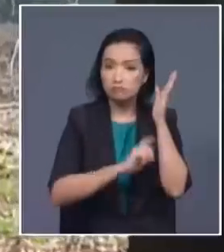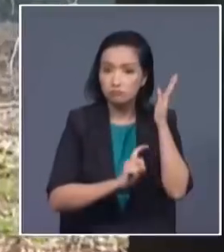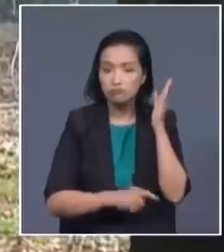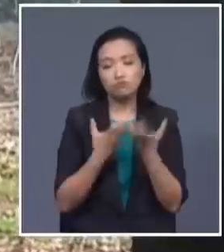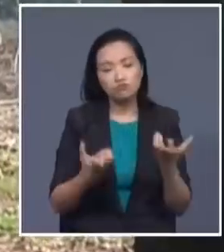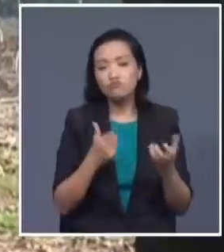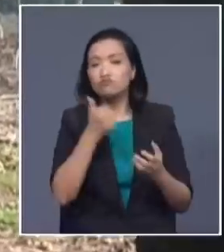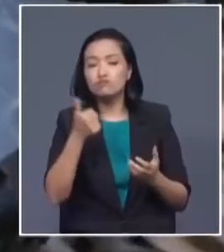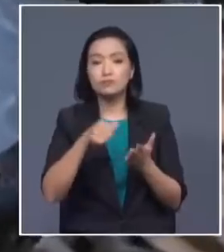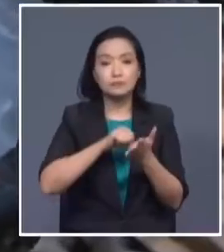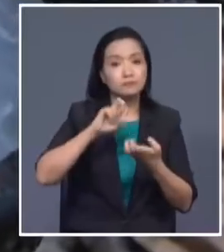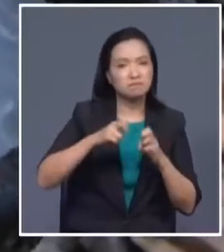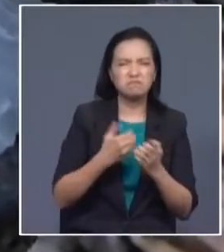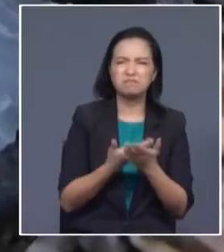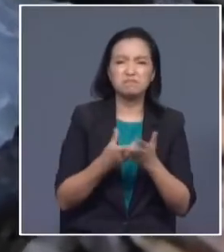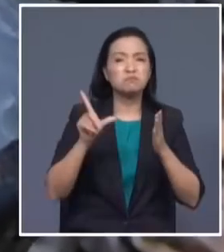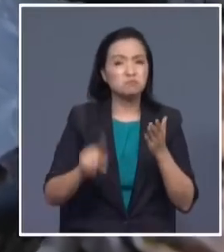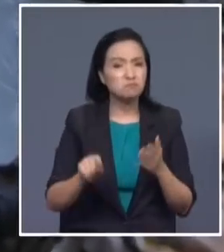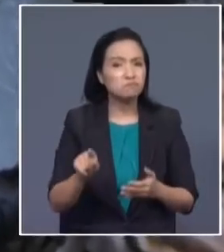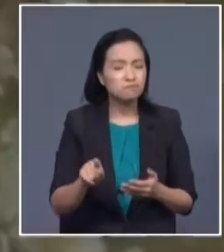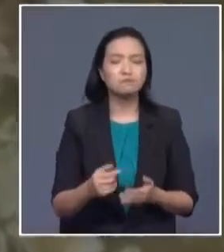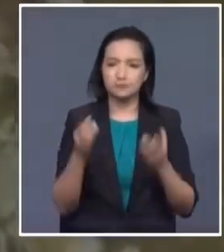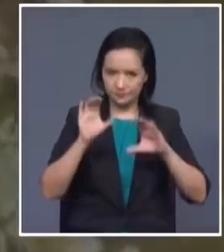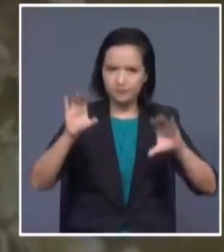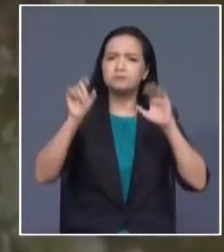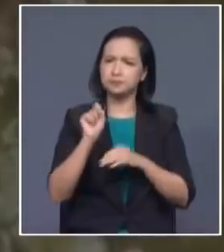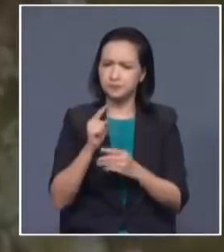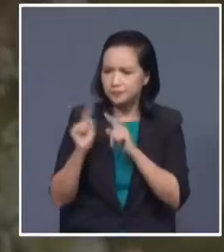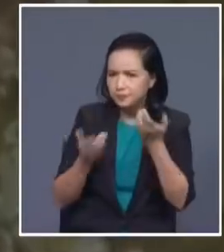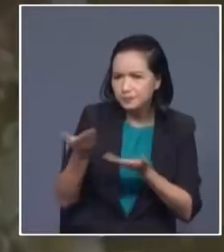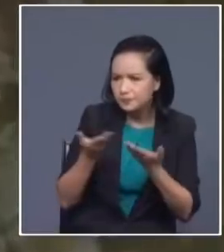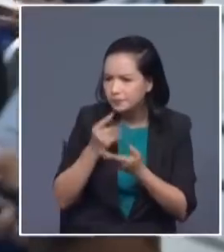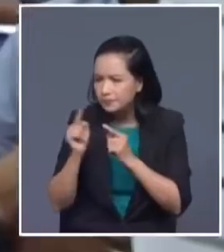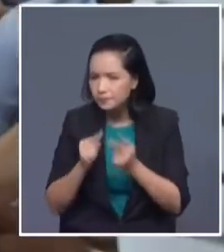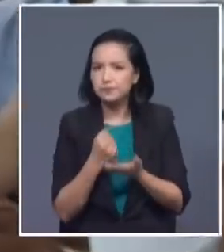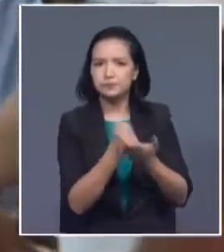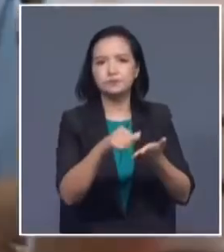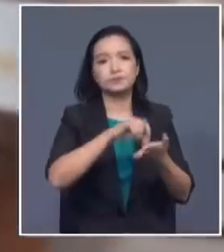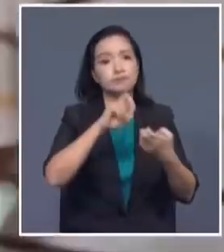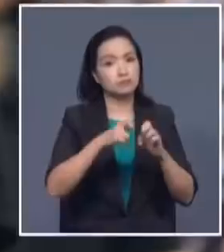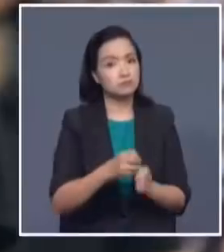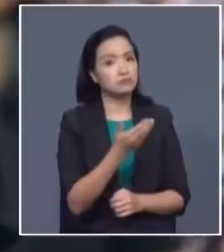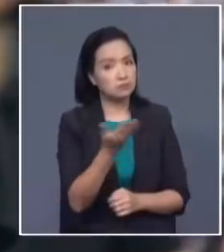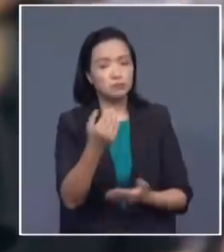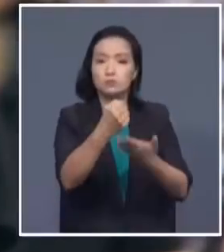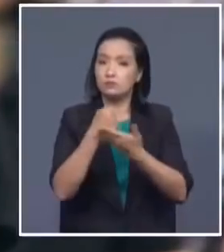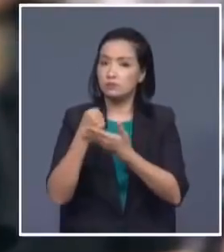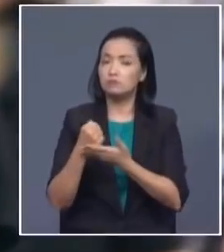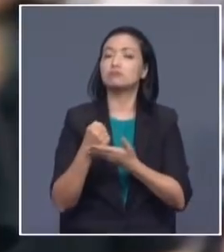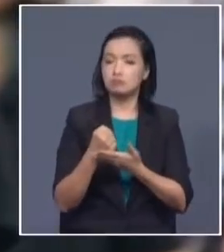ตรอื่นๆนะครับที่อาจจะมีราคาตกต่ำรัฐบาลก็กำลังเร่งหารือกับทุกๆฝ่ายนะครับต่างฝ่ายคงต้องช่วยกันนะครับคนละไม้คน